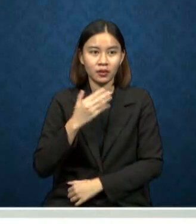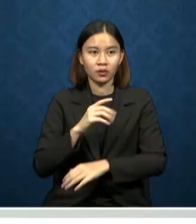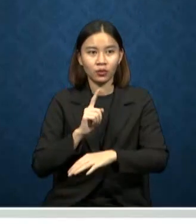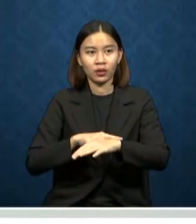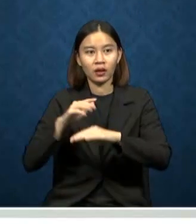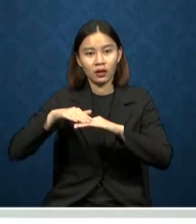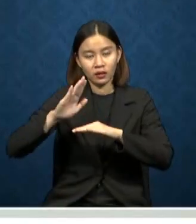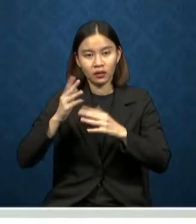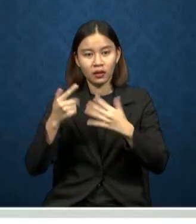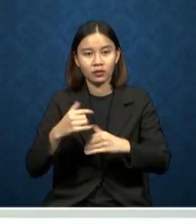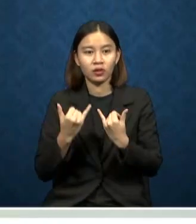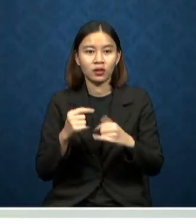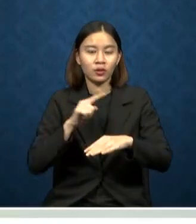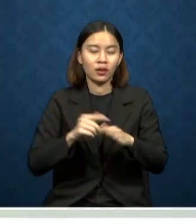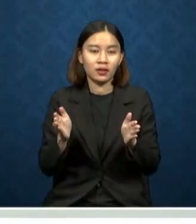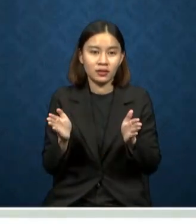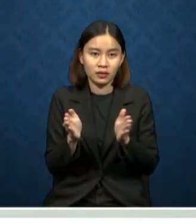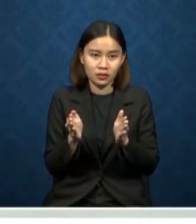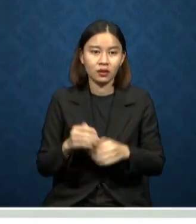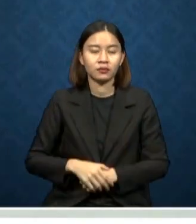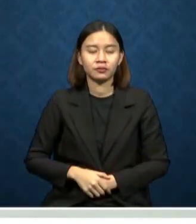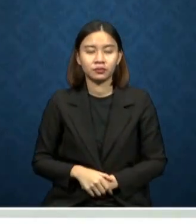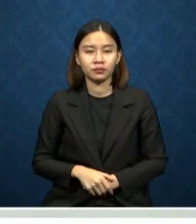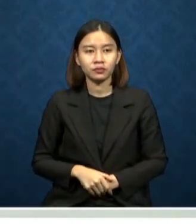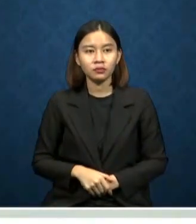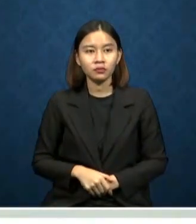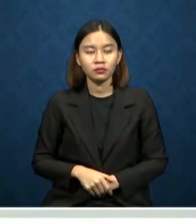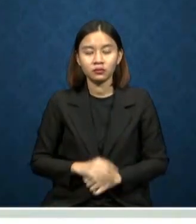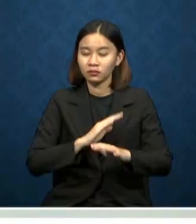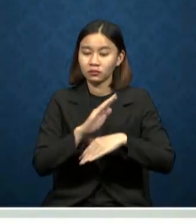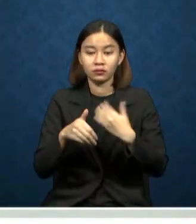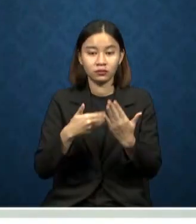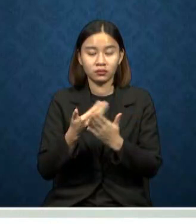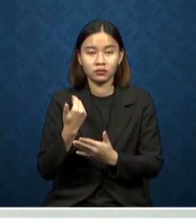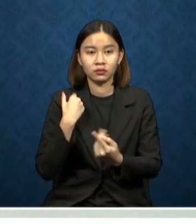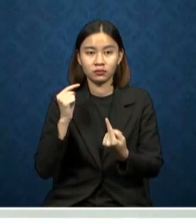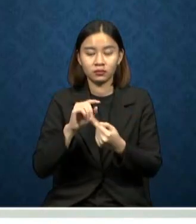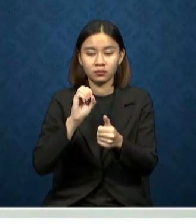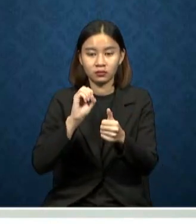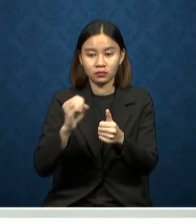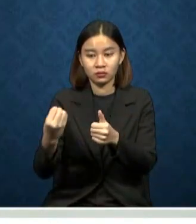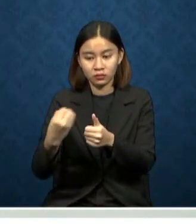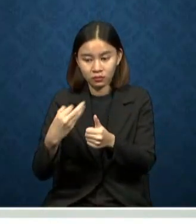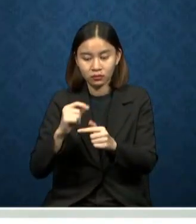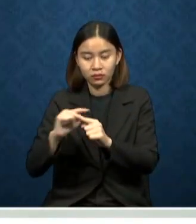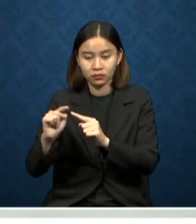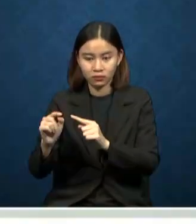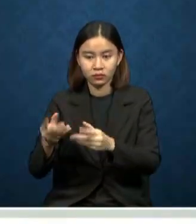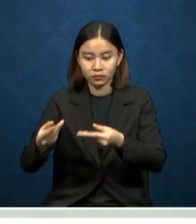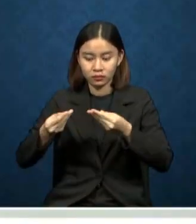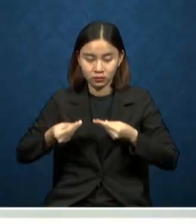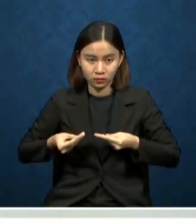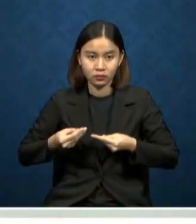ท่านมาแล้วนะครับจะใช้เวลาสั้นๆนิดเดียวก็สิ่งที่เกิดขึ้นกับข้อเสนอแนะของท่านที่ให้เรามาทั้งหมด